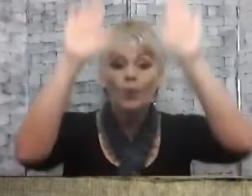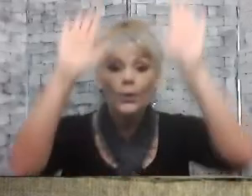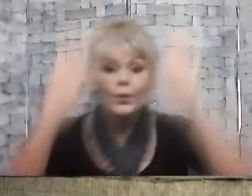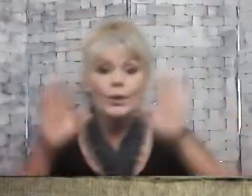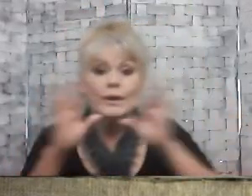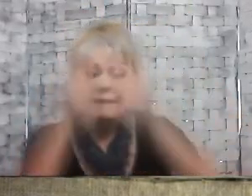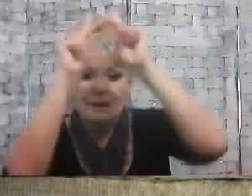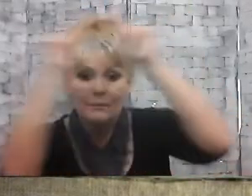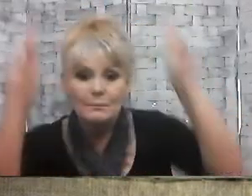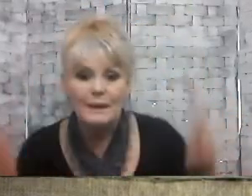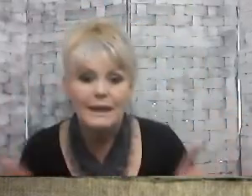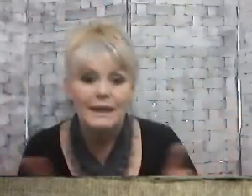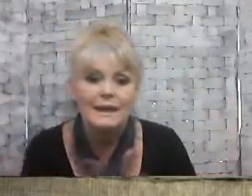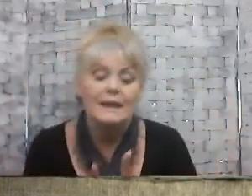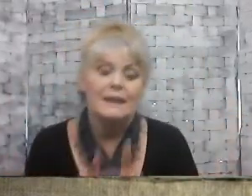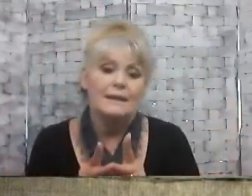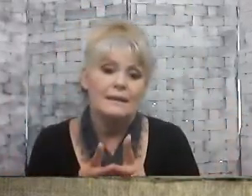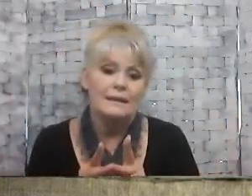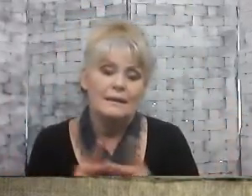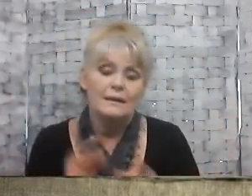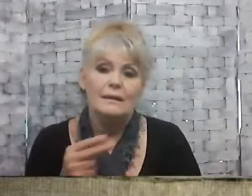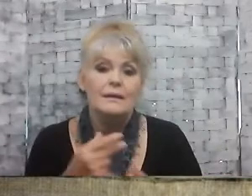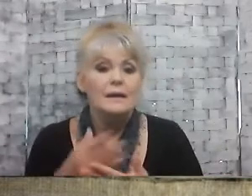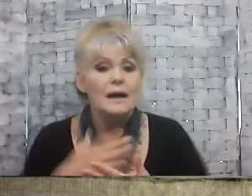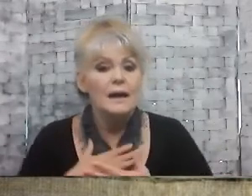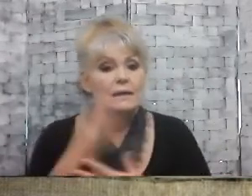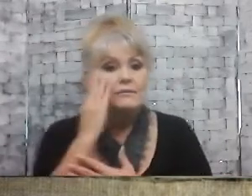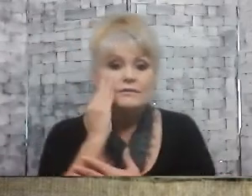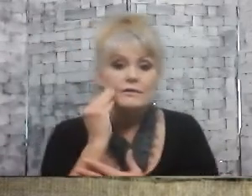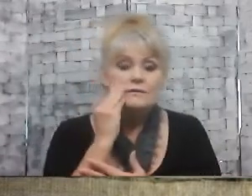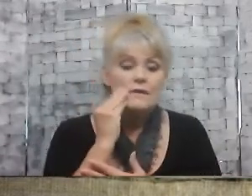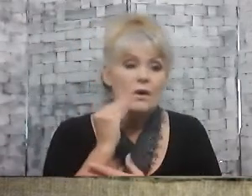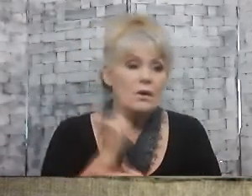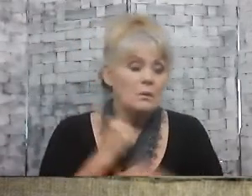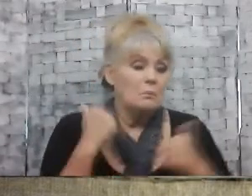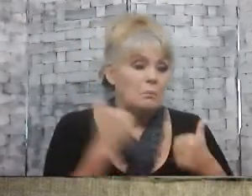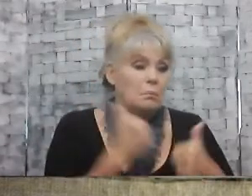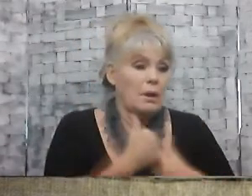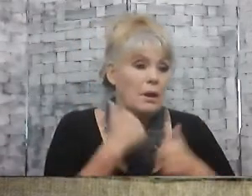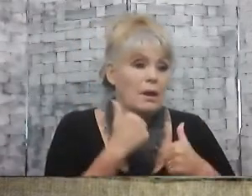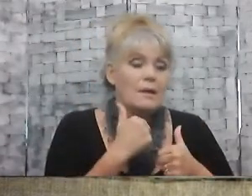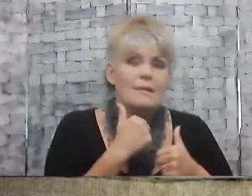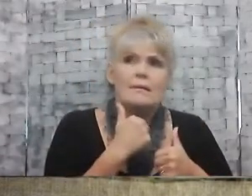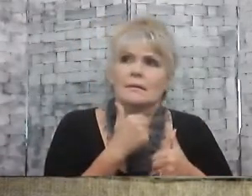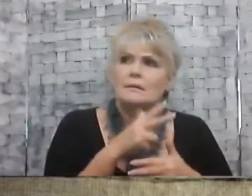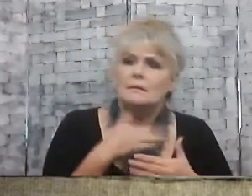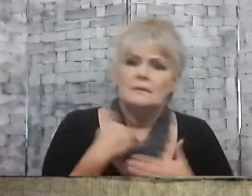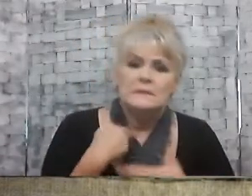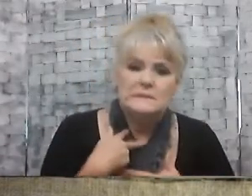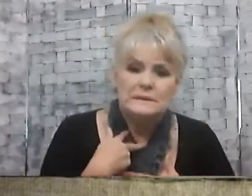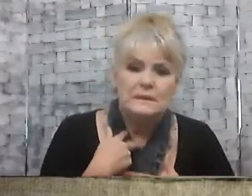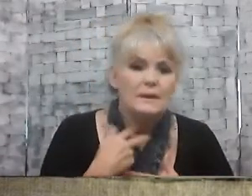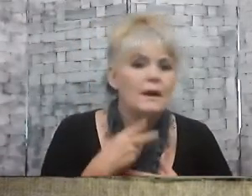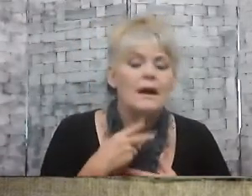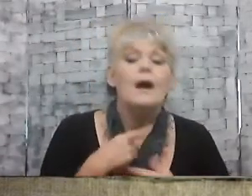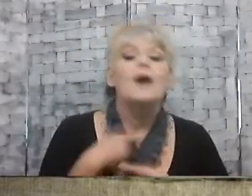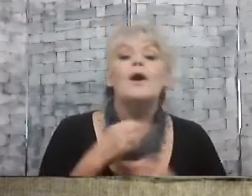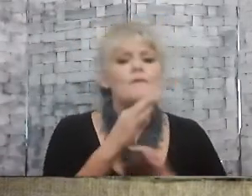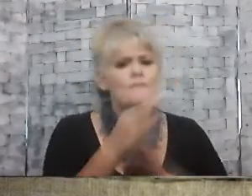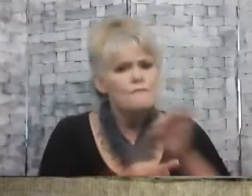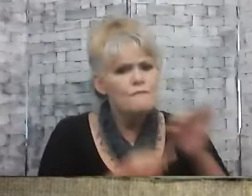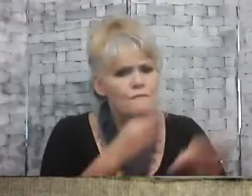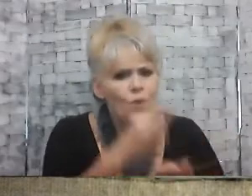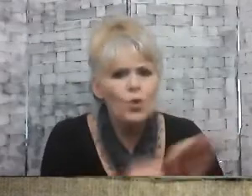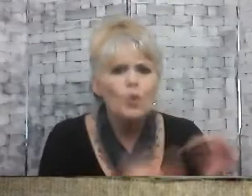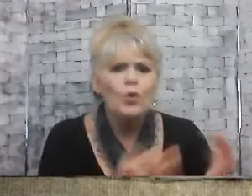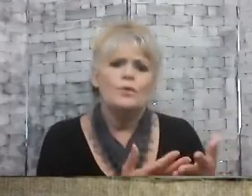nie. Partykeer is die probleem nie, die story nie, dis ons verwagtinge. Hou jou hart op, volg die story,